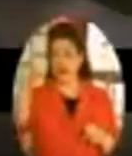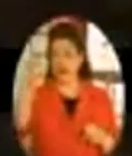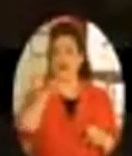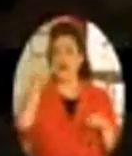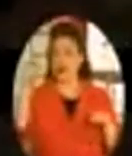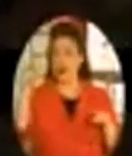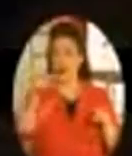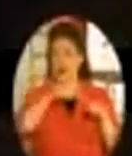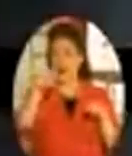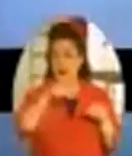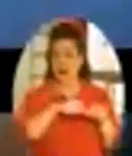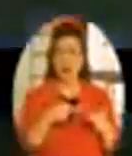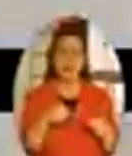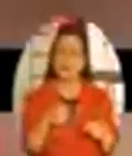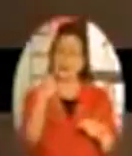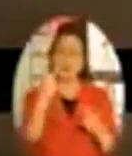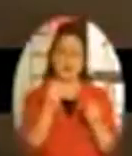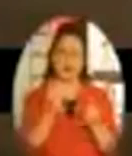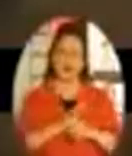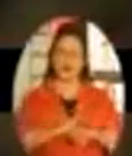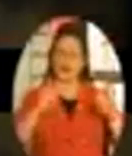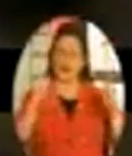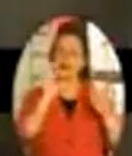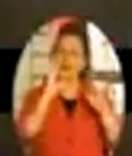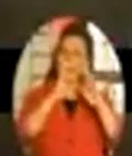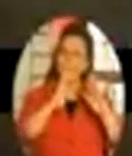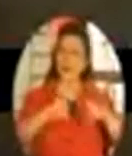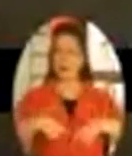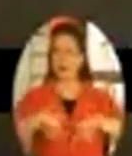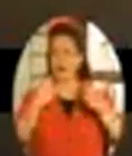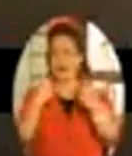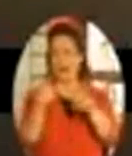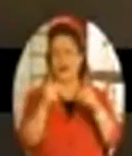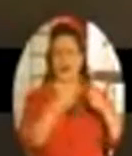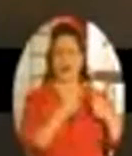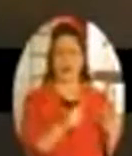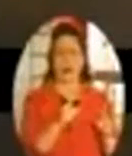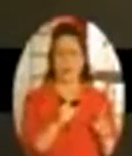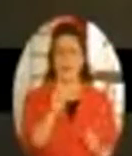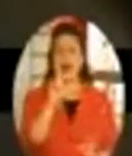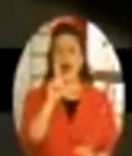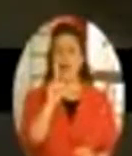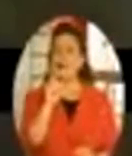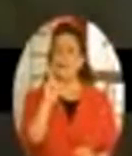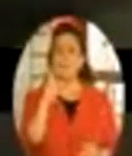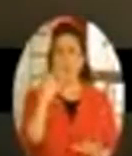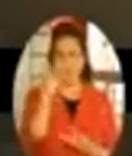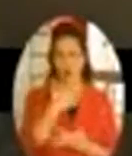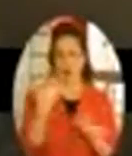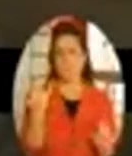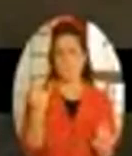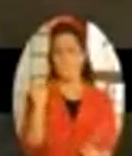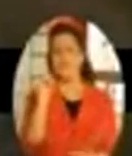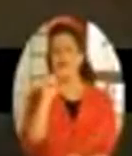עולמות שונים, גם של נאמנויות, גם של תרבות, זה דבר אחר לגמרי. בכל זאת אני רוצה להגיד, ברור לגמרי שמישהו ילשין